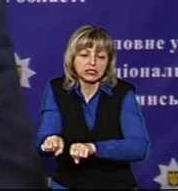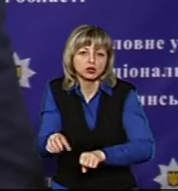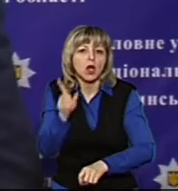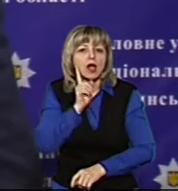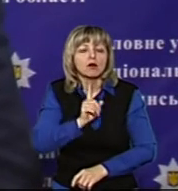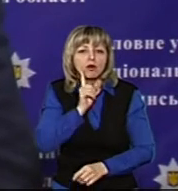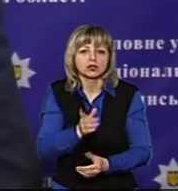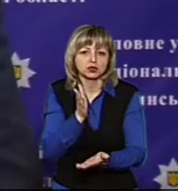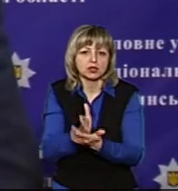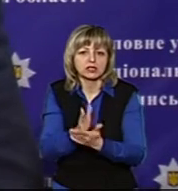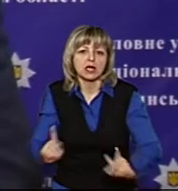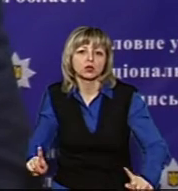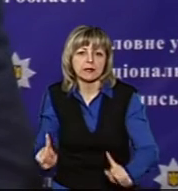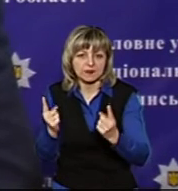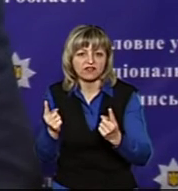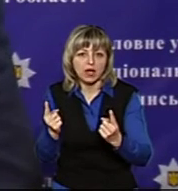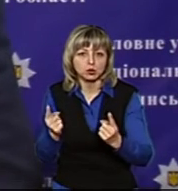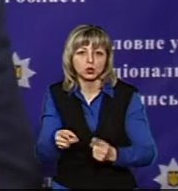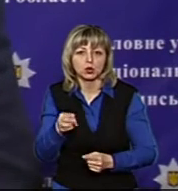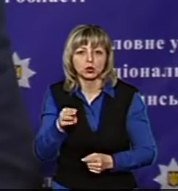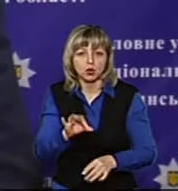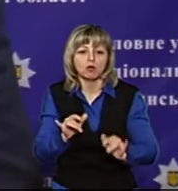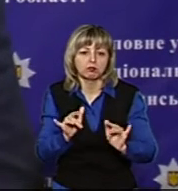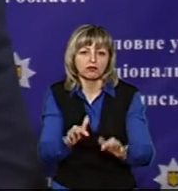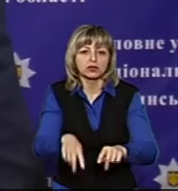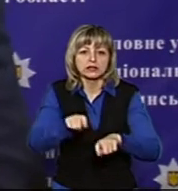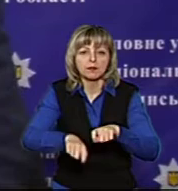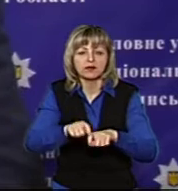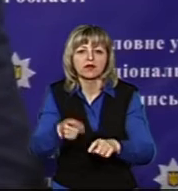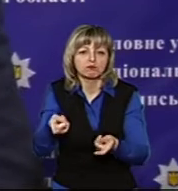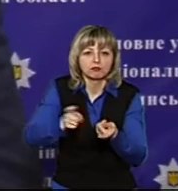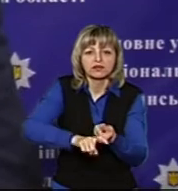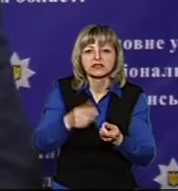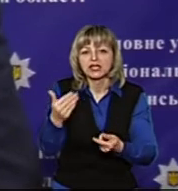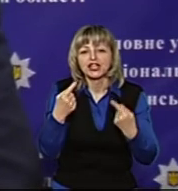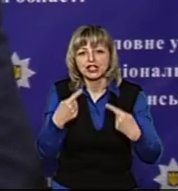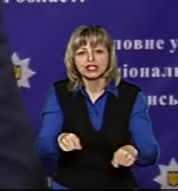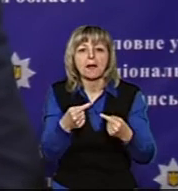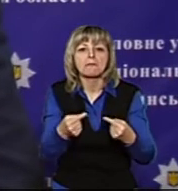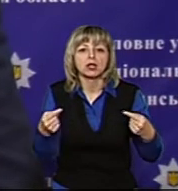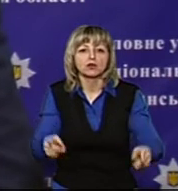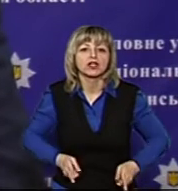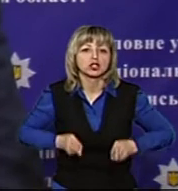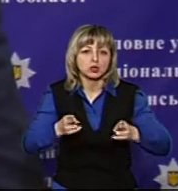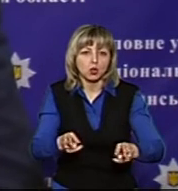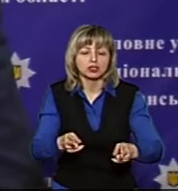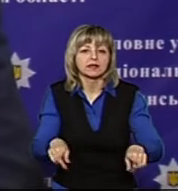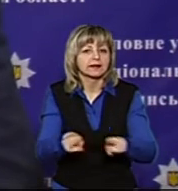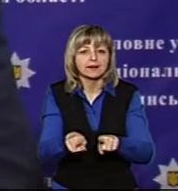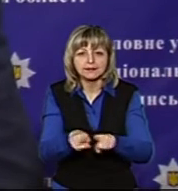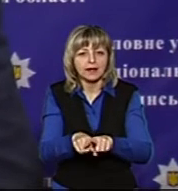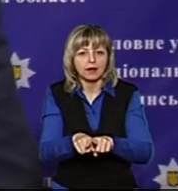знаходяться під вартою, проводиться перевірка на причетність їх до інших майнових злочинів. Так